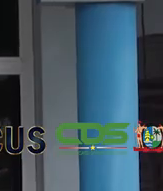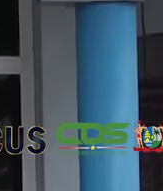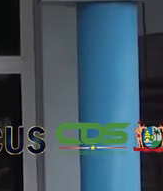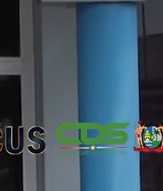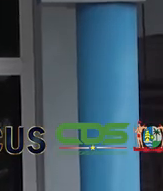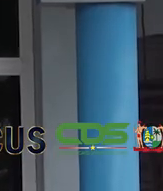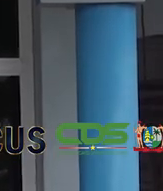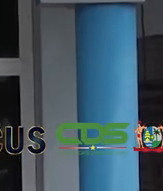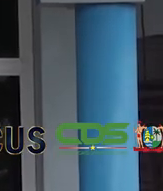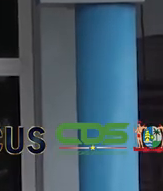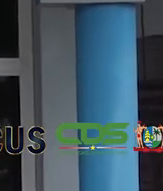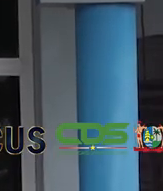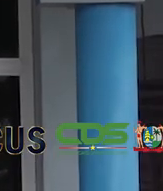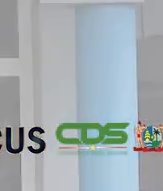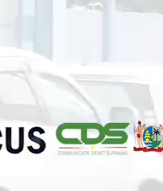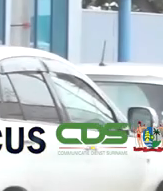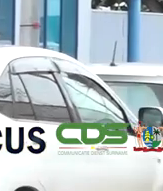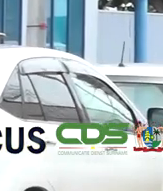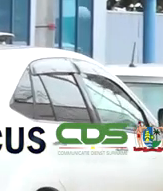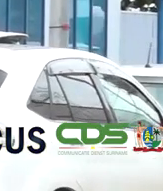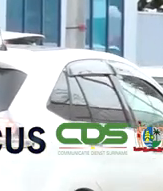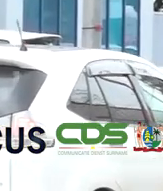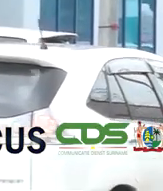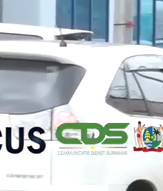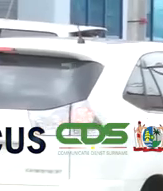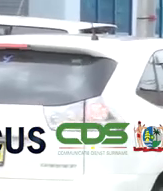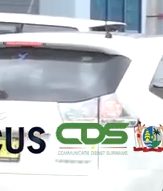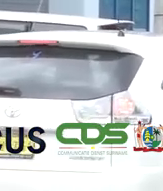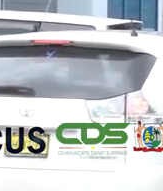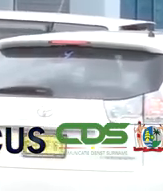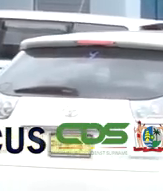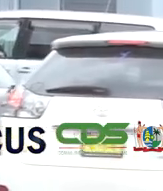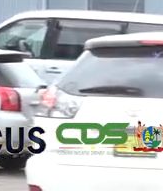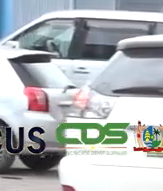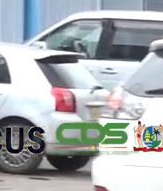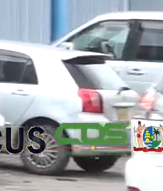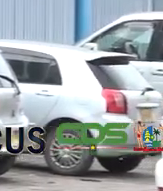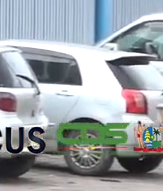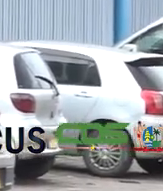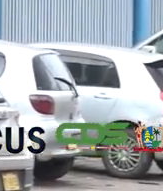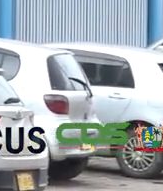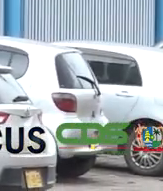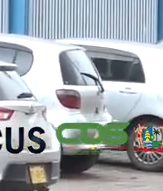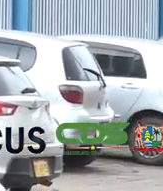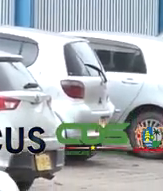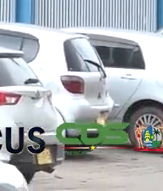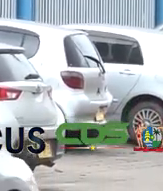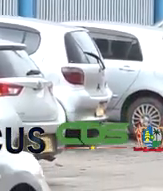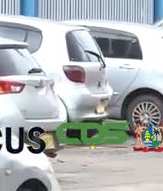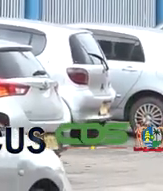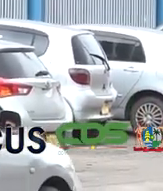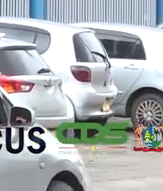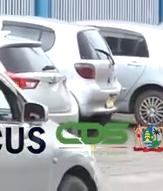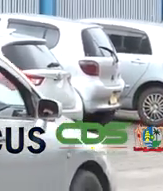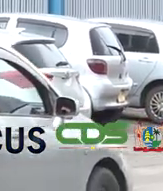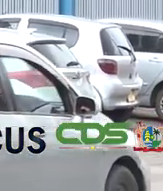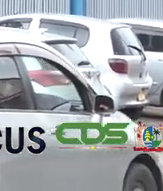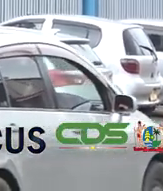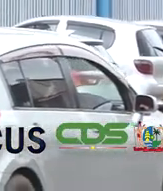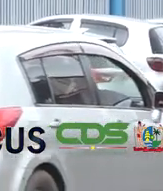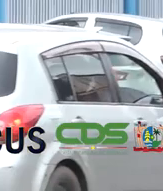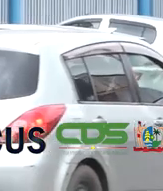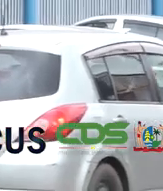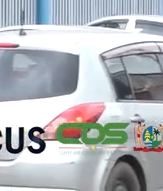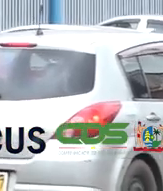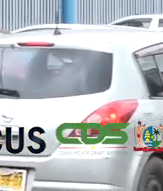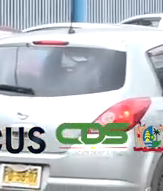Deze ondersteuning geldt voor 1 jaar en is belast. De ondersteuningstoelage van 1000 SRD wordt niet